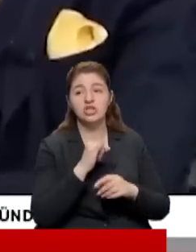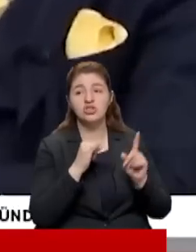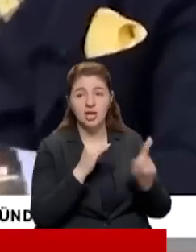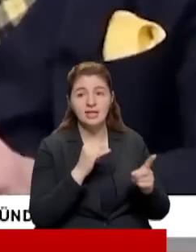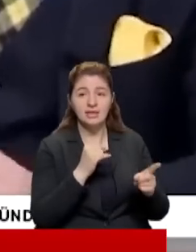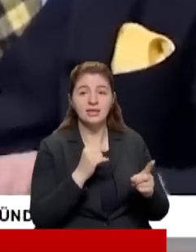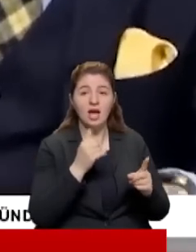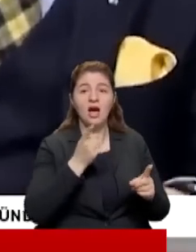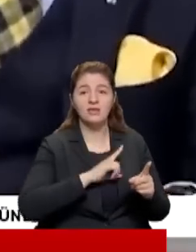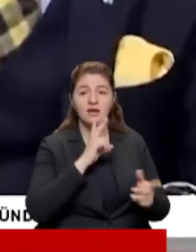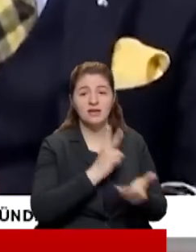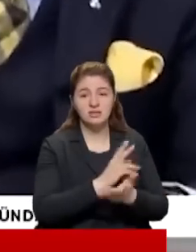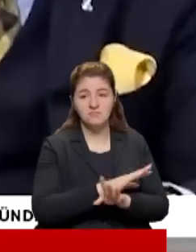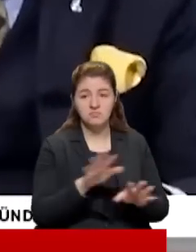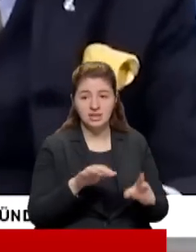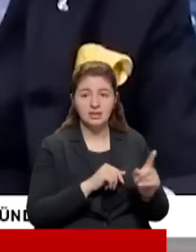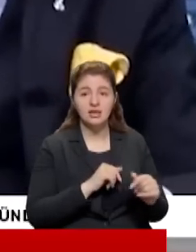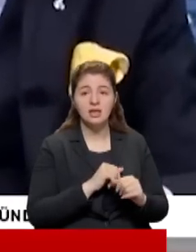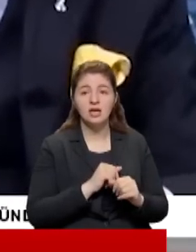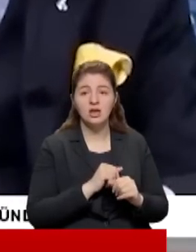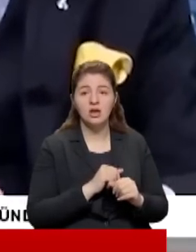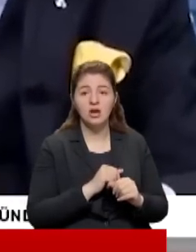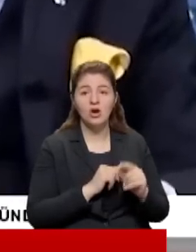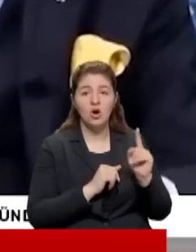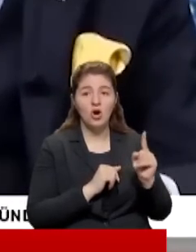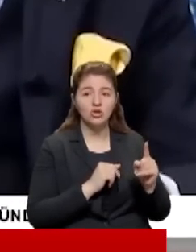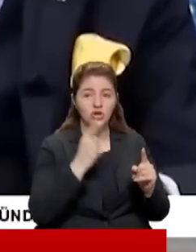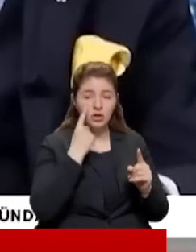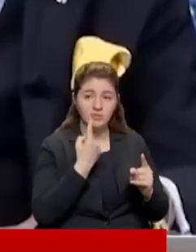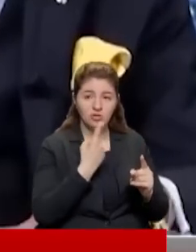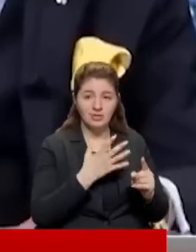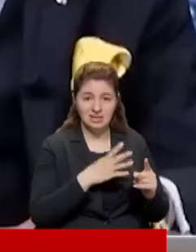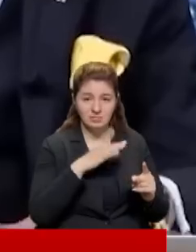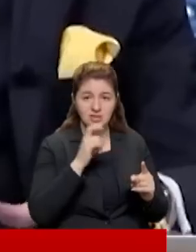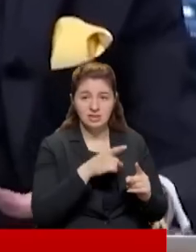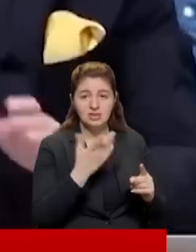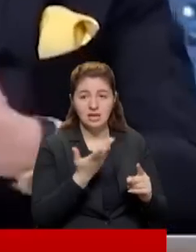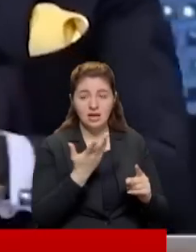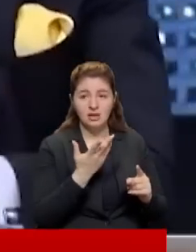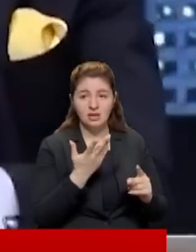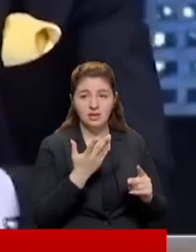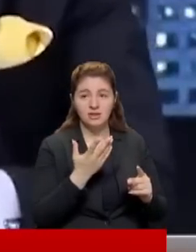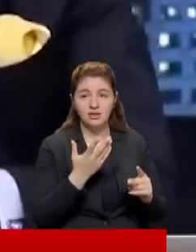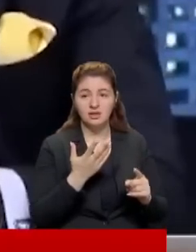İnce'nin de adaylığı kesinleşti. Ona dönük bir şey söylemek ister misiniz? Yani İstemem.